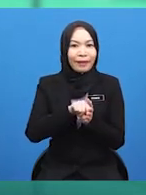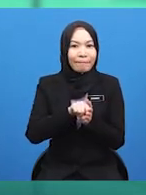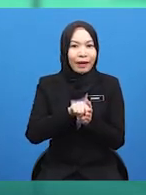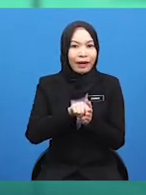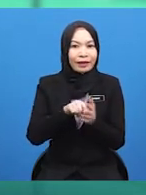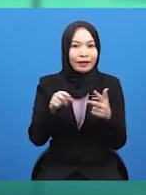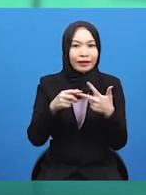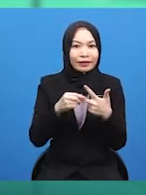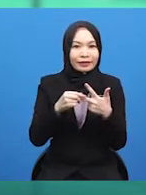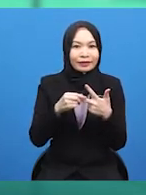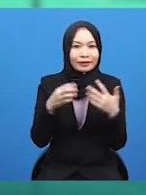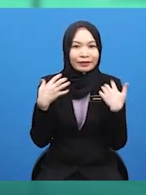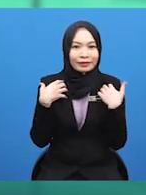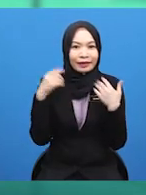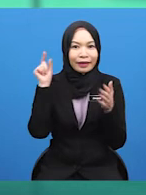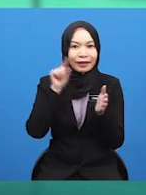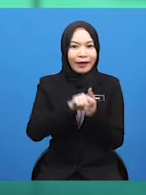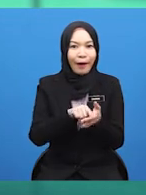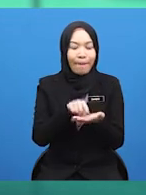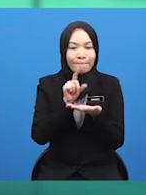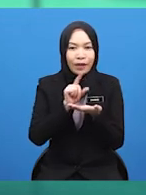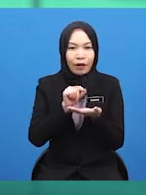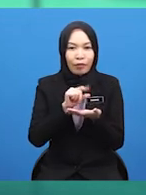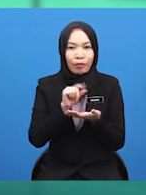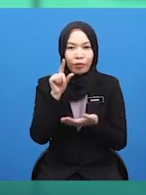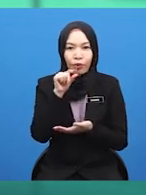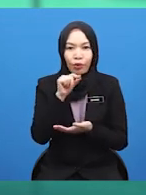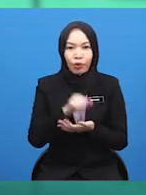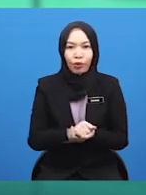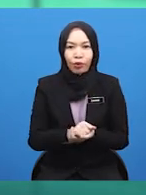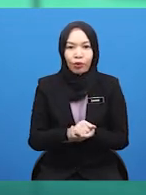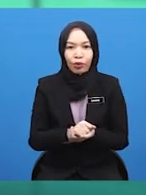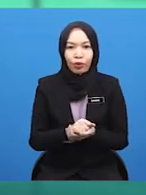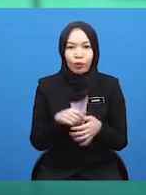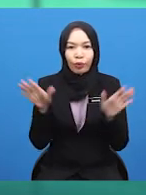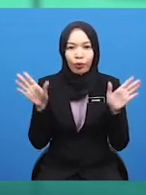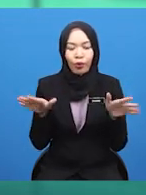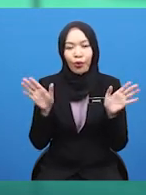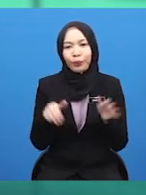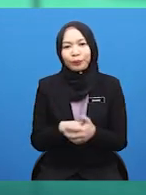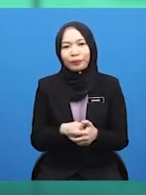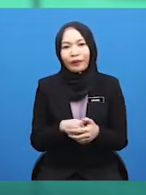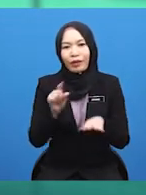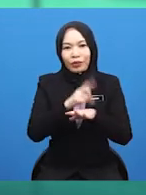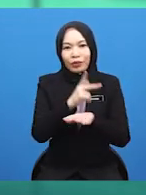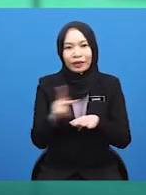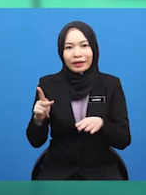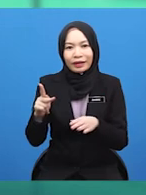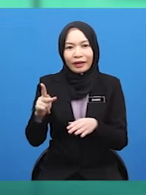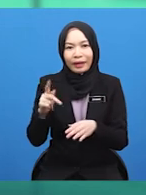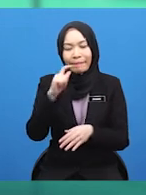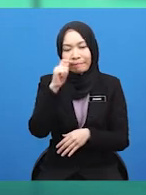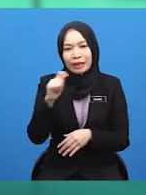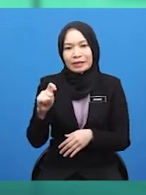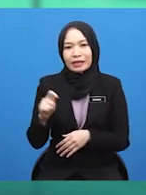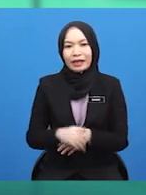seekor burung. Gambar dia adalah seekor burung menggunakan media pensel. Cantiknya. Cuba burung